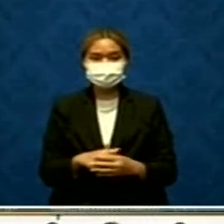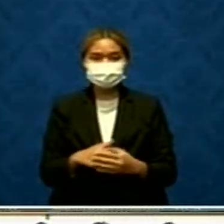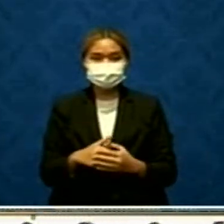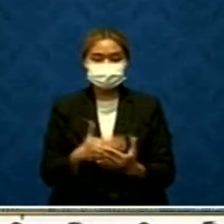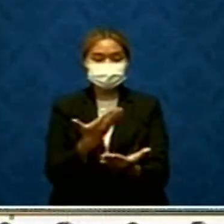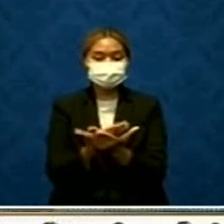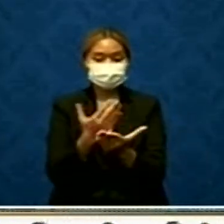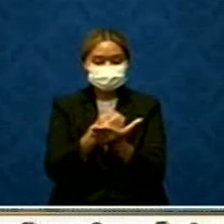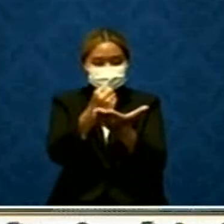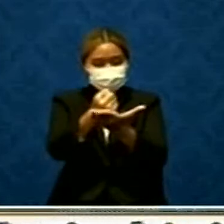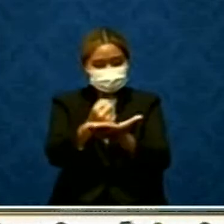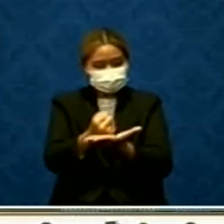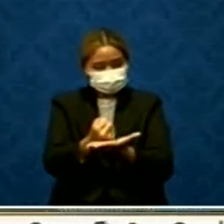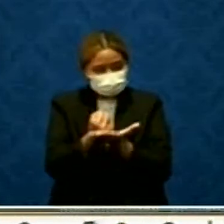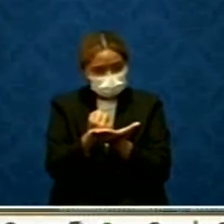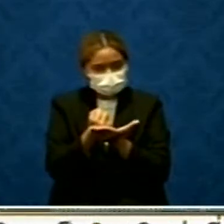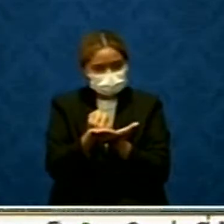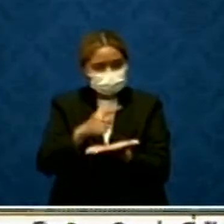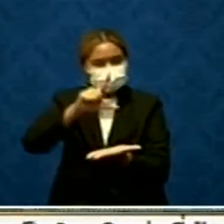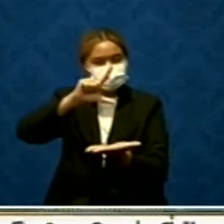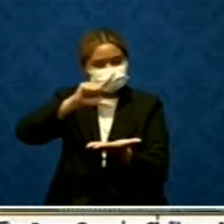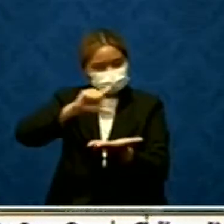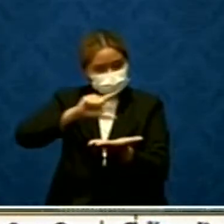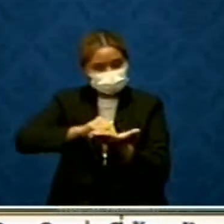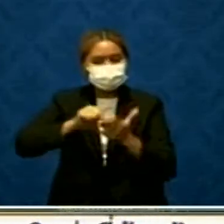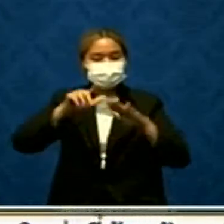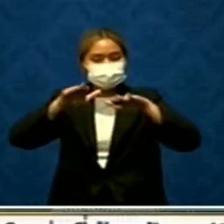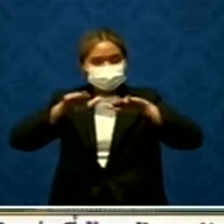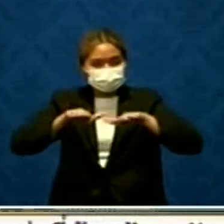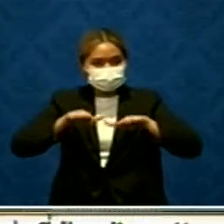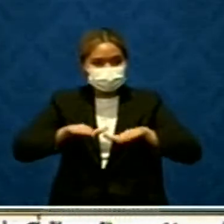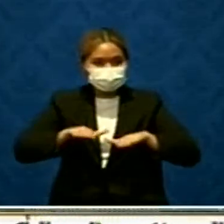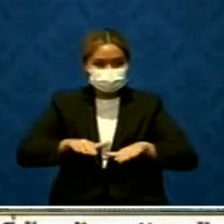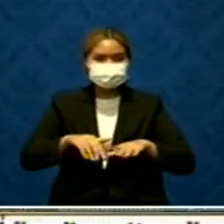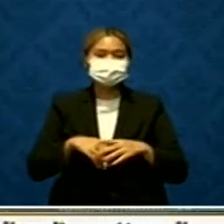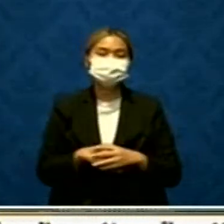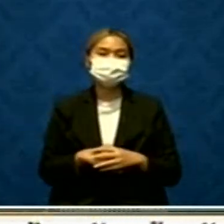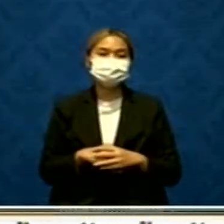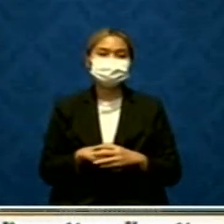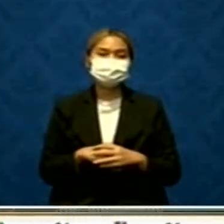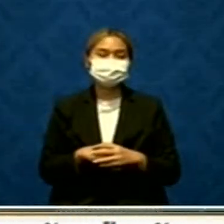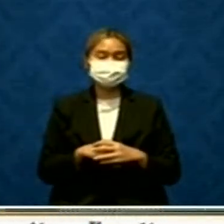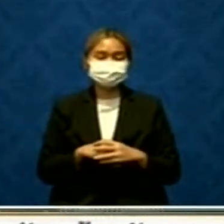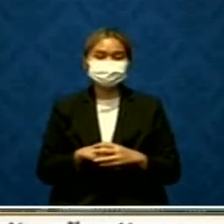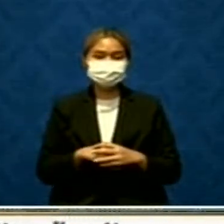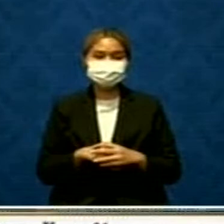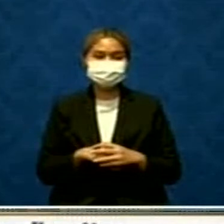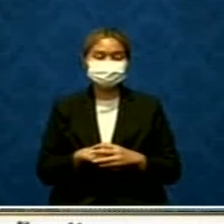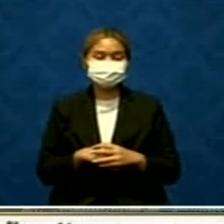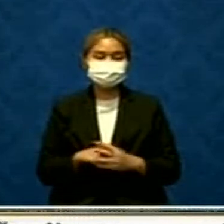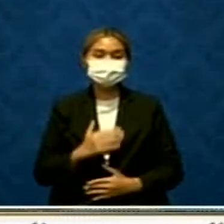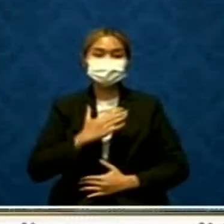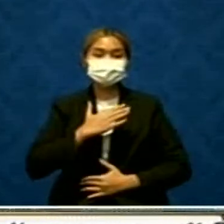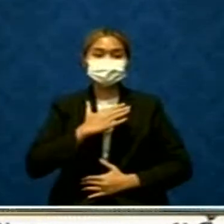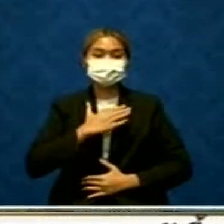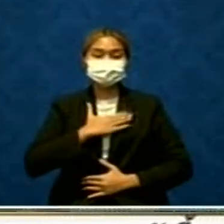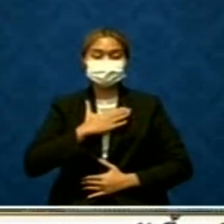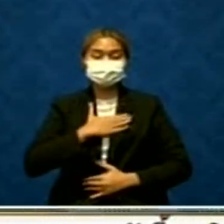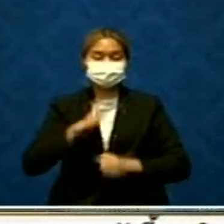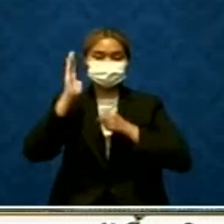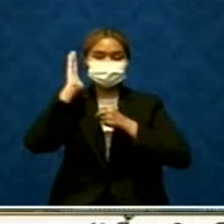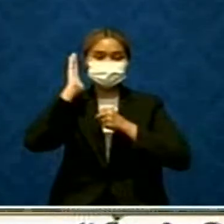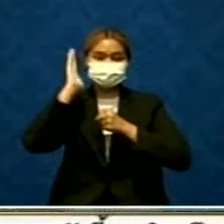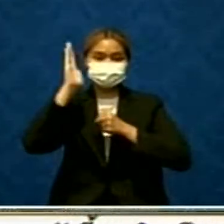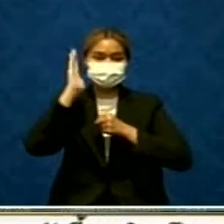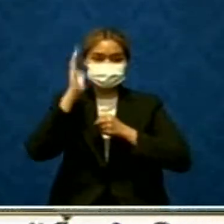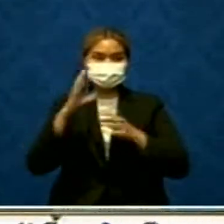เมื่อที่จะต้องคิดค่าบริการจากพี่น้องประชาชนนะครับผมขออนุญาตท่านประธานเนี่ยกราบเรียนถึงตัวอย่างเ